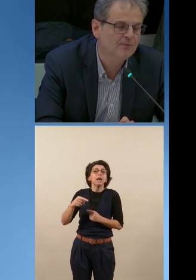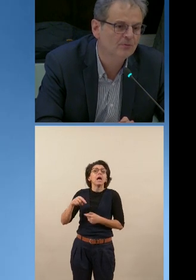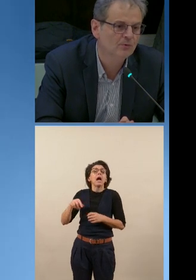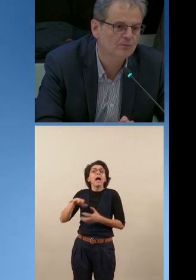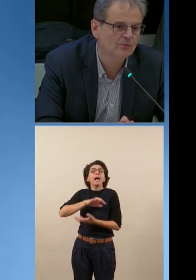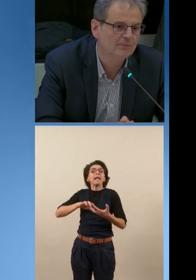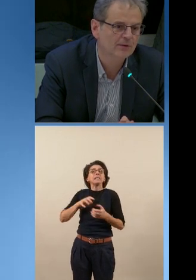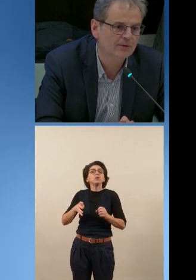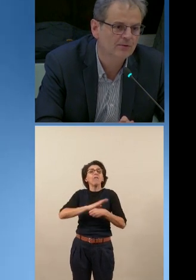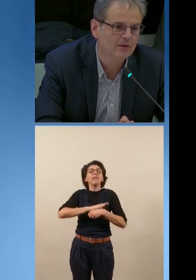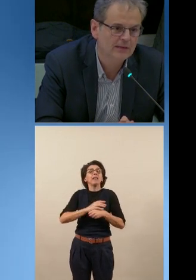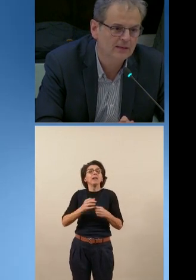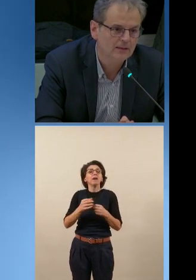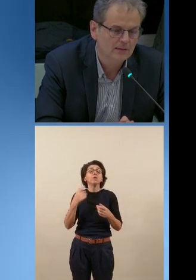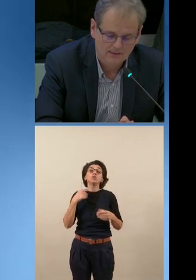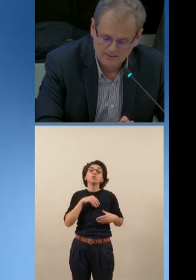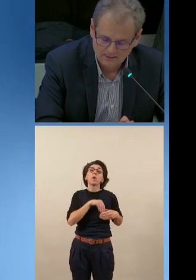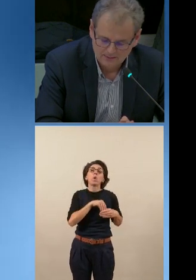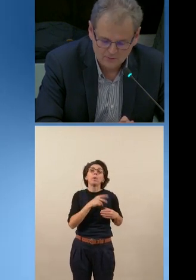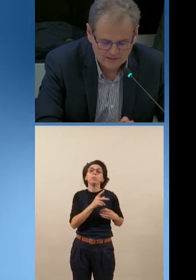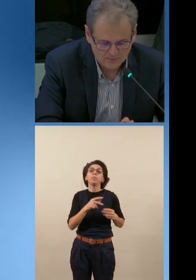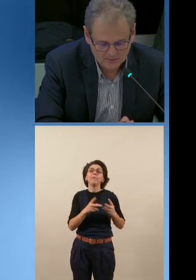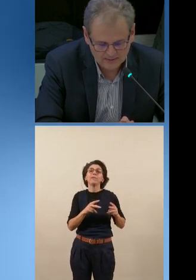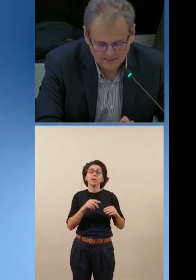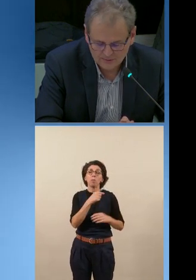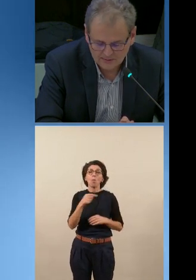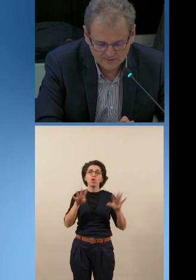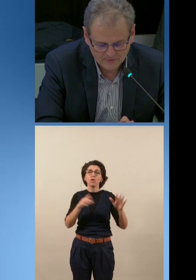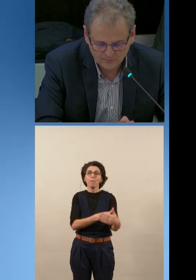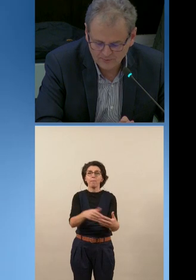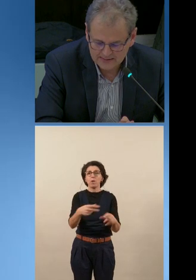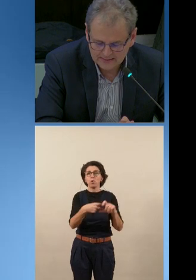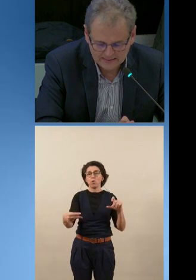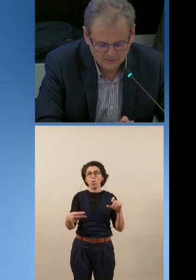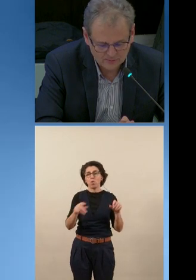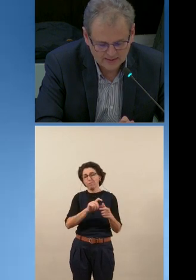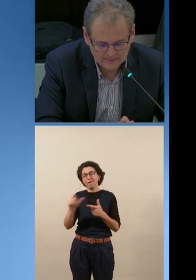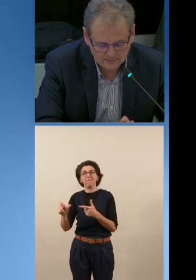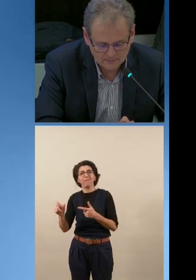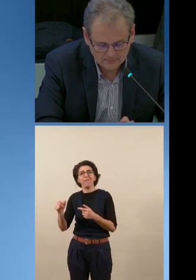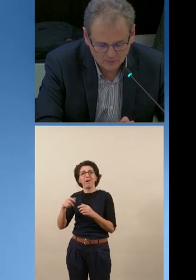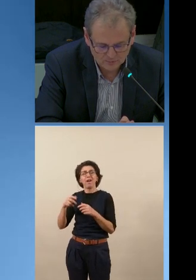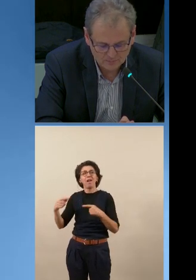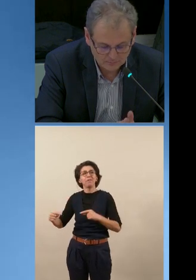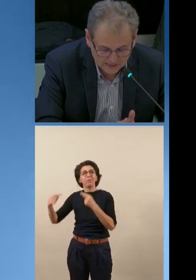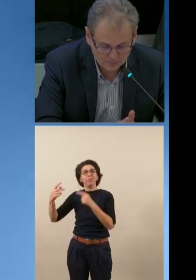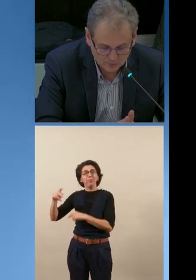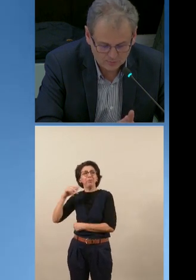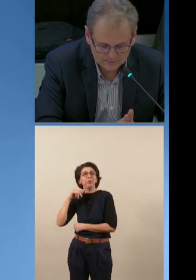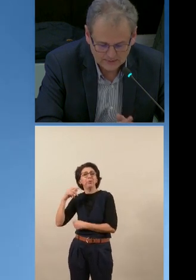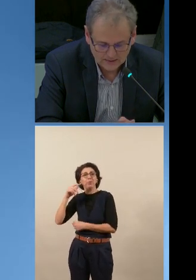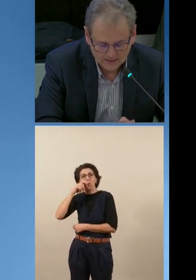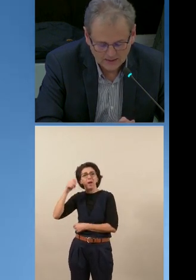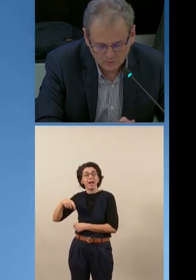ins 9 millions d'euros sur les parnonnettes de la ville de même le l'inflation liée à la guerre en Ukraine 9 million